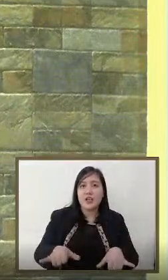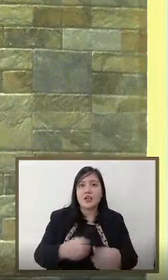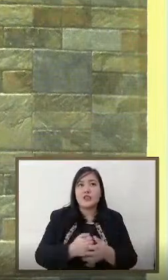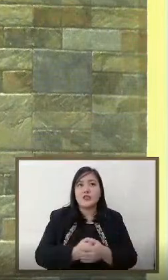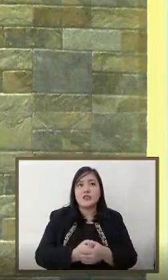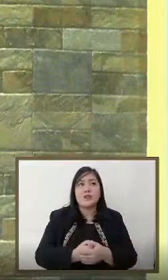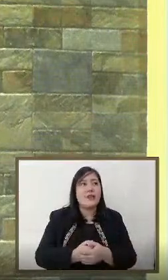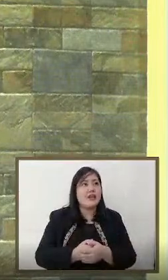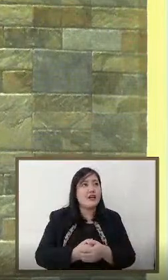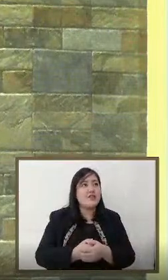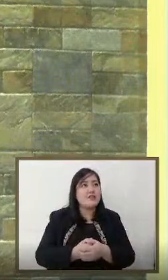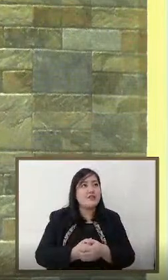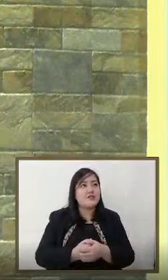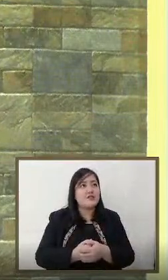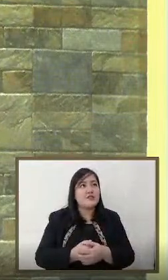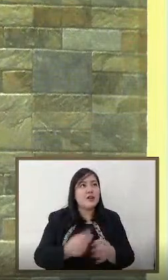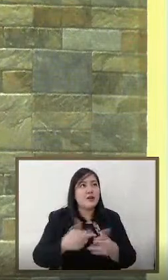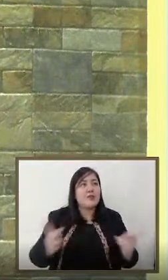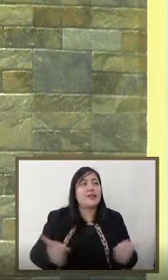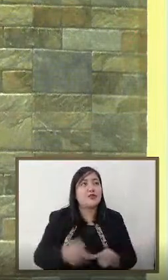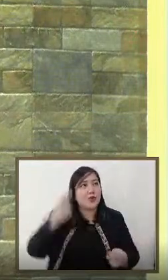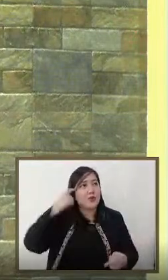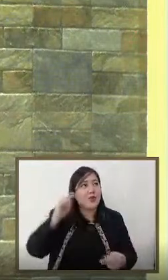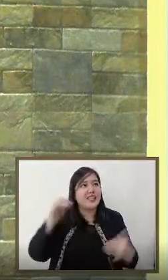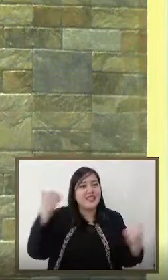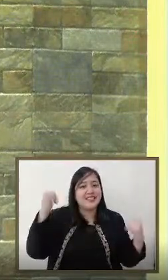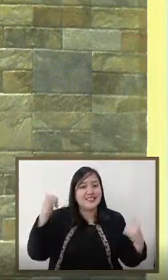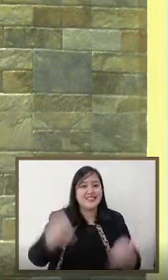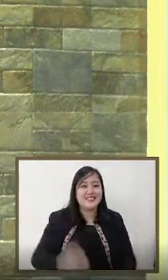isinara and pinupuntahan ng mga tao. So,